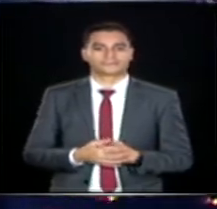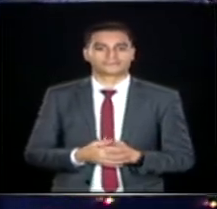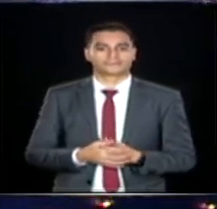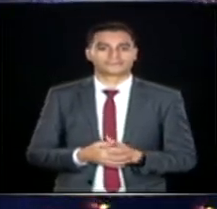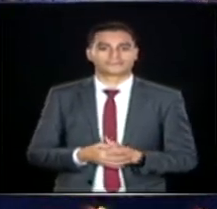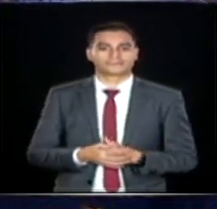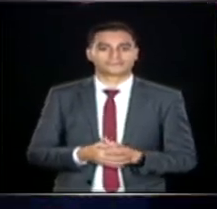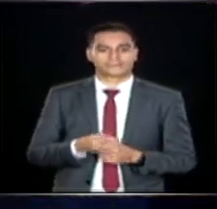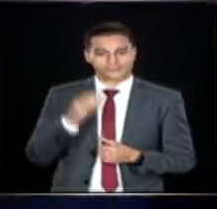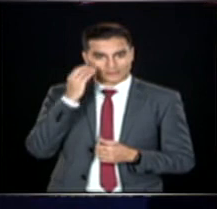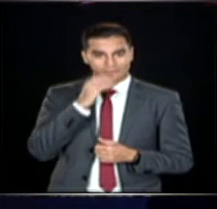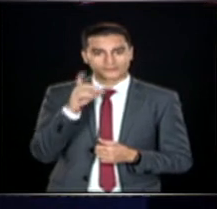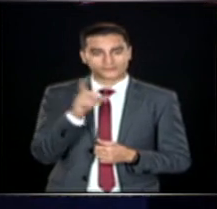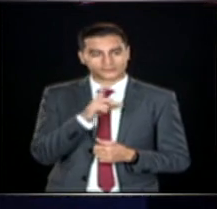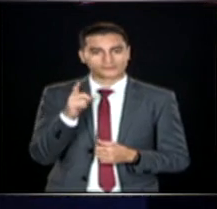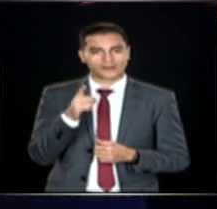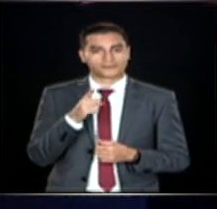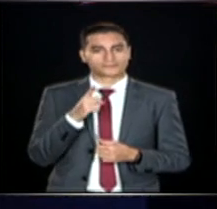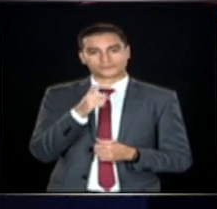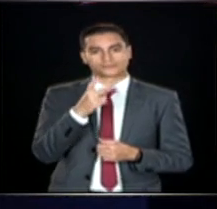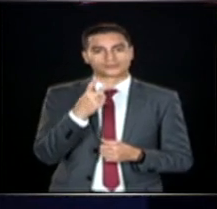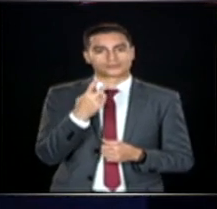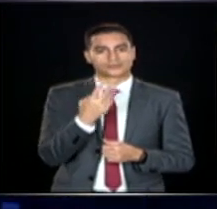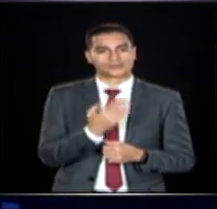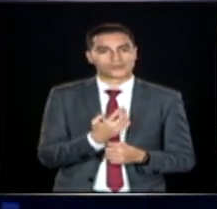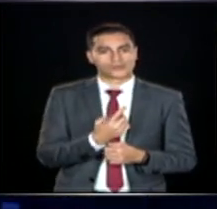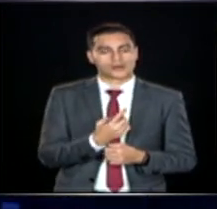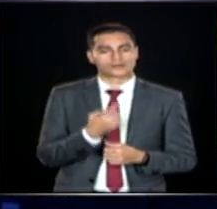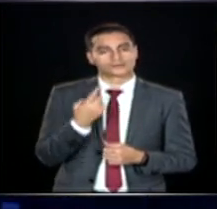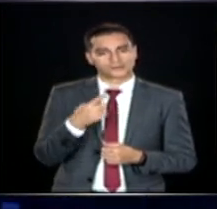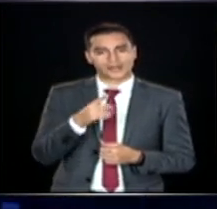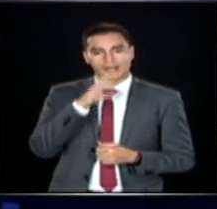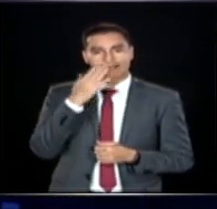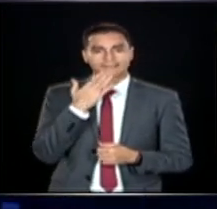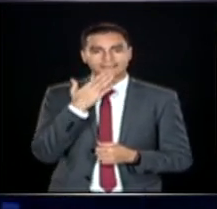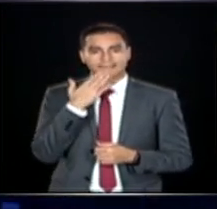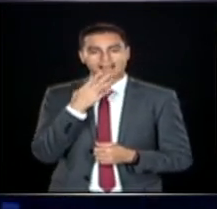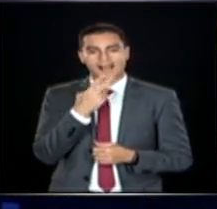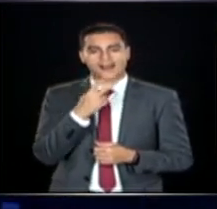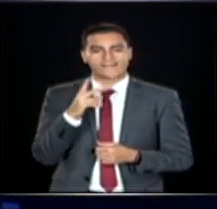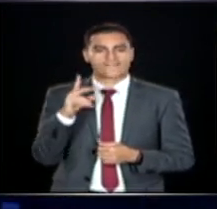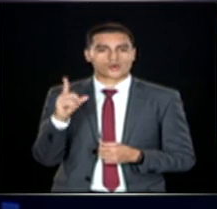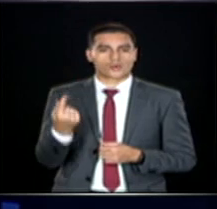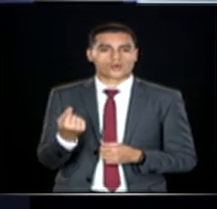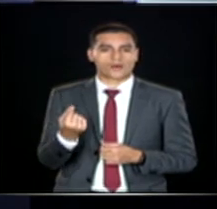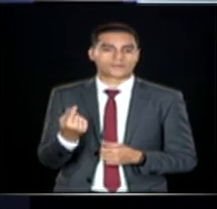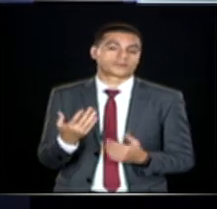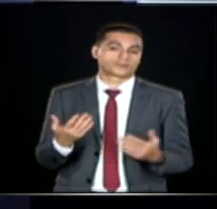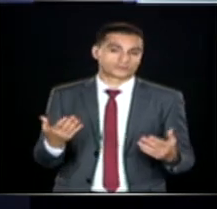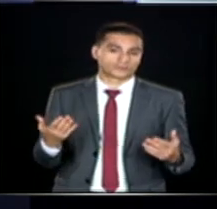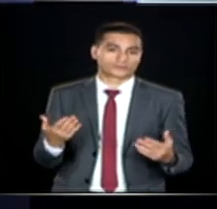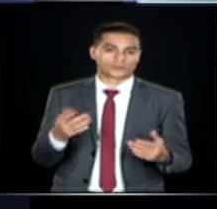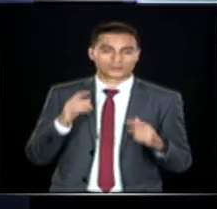والامارات كسبت اثنين واحد امم اسيا 2015 استراليا